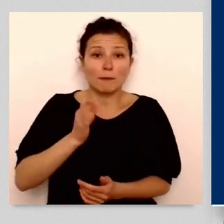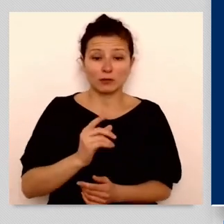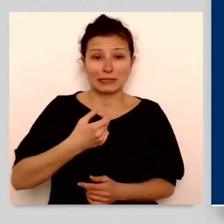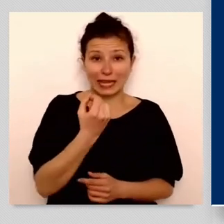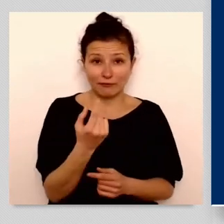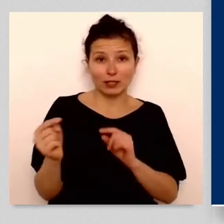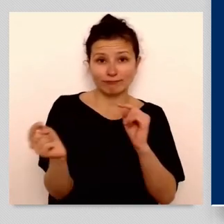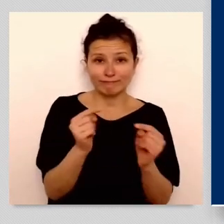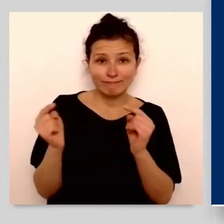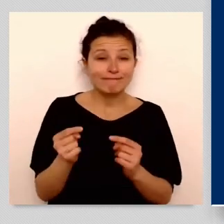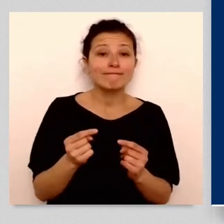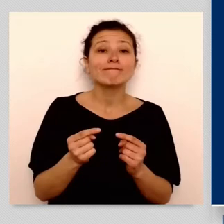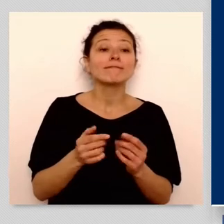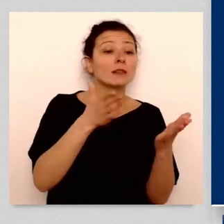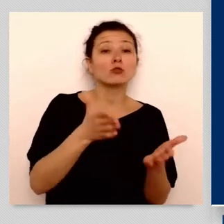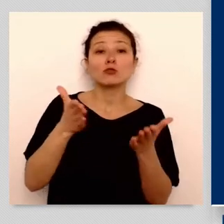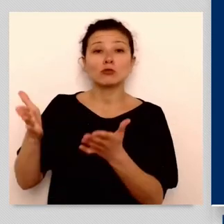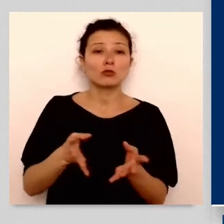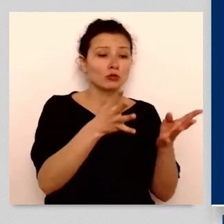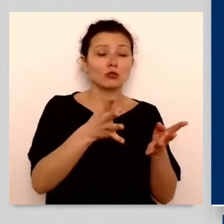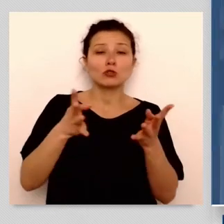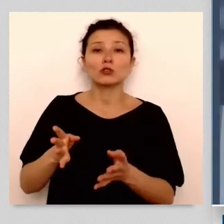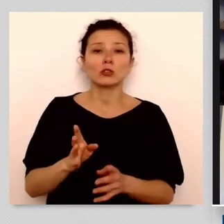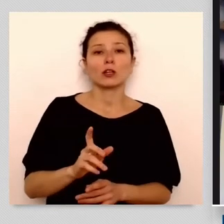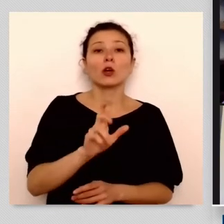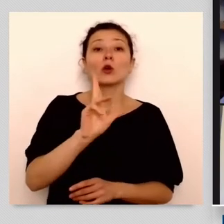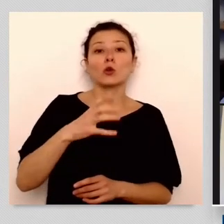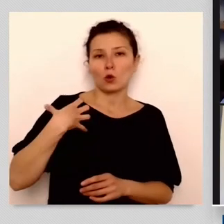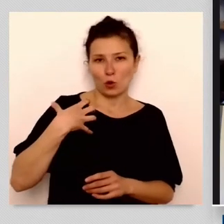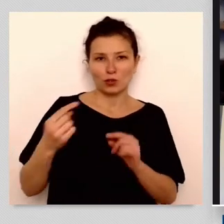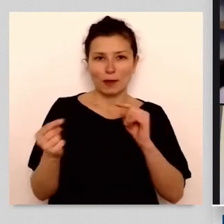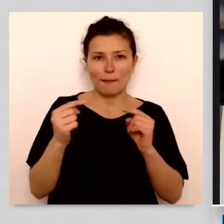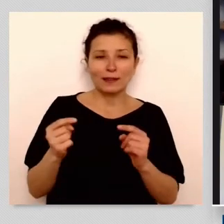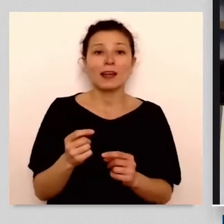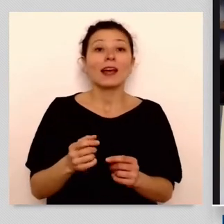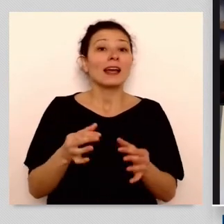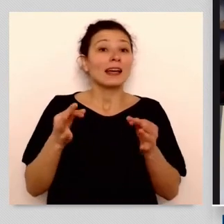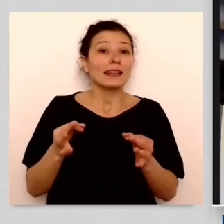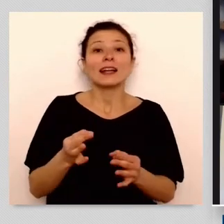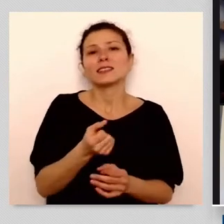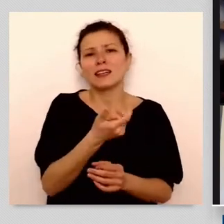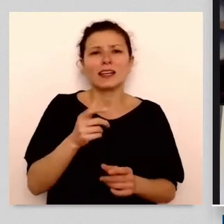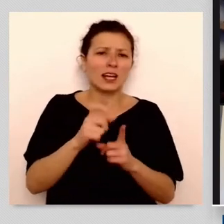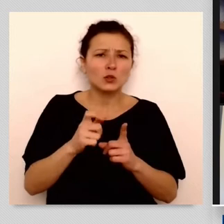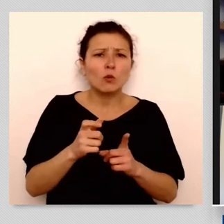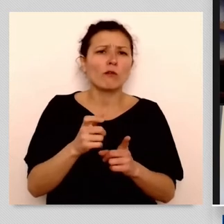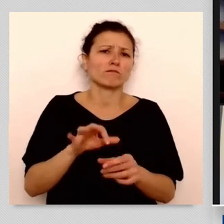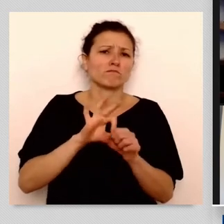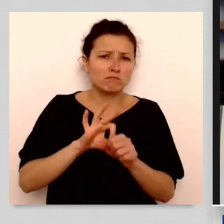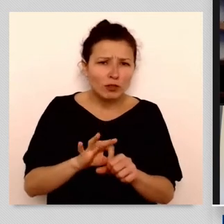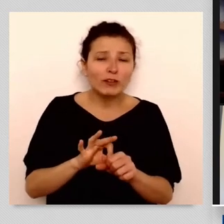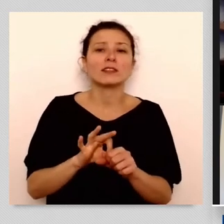przedstawie gości tej debaty. Jeszcze kilka słów tylko wprowadzenia. Kto z Państwa, a coraz